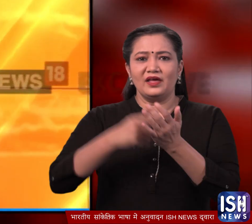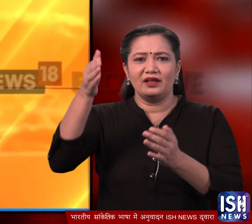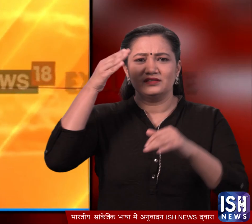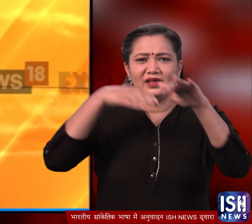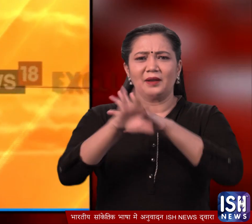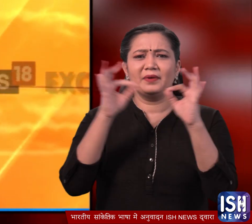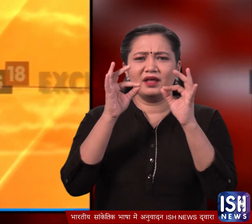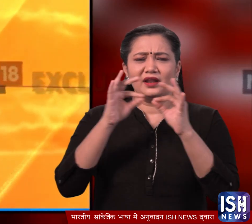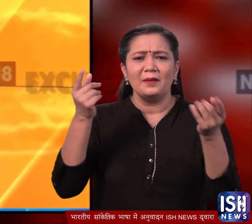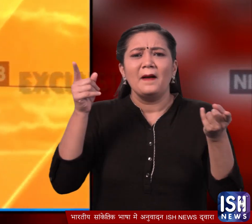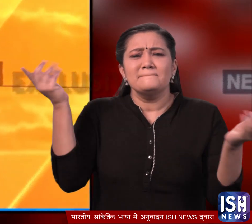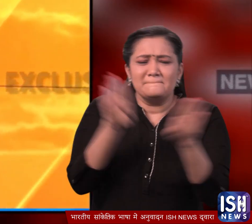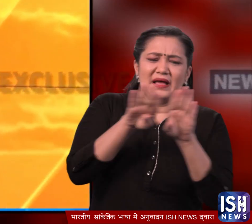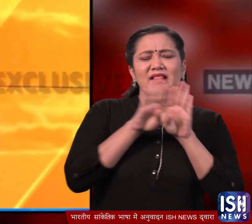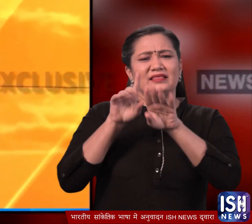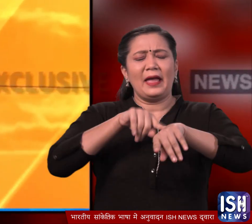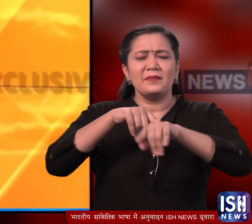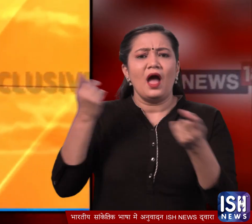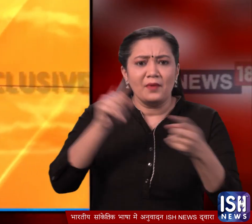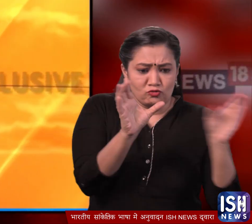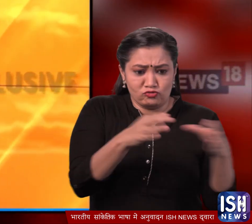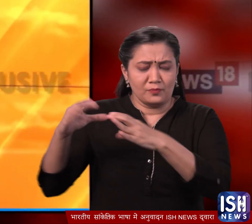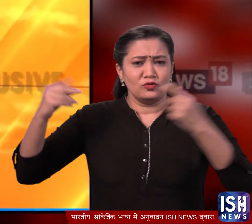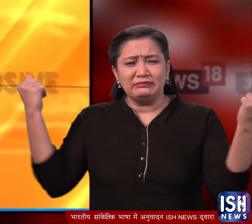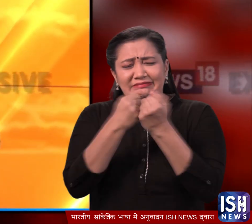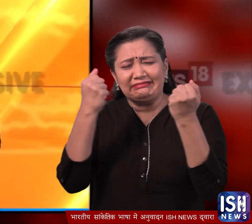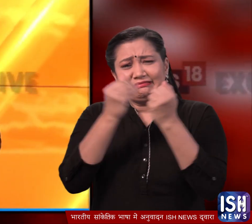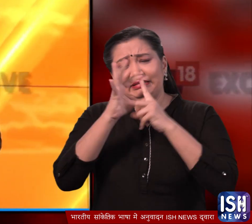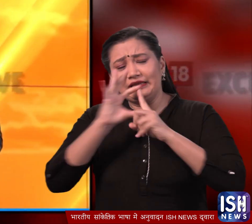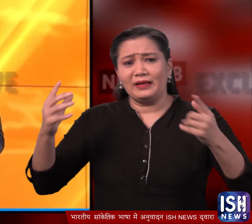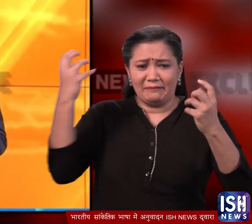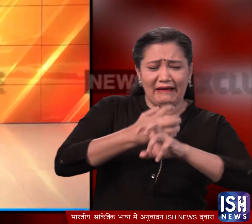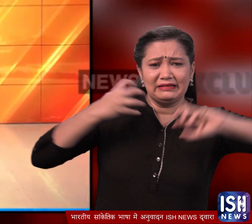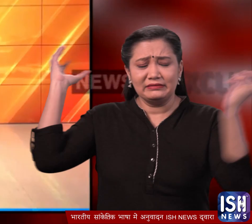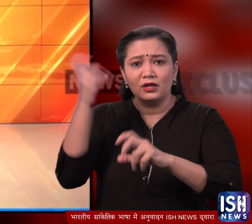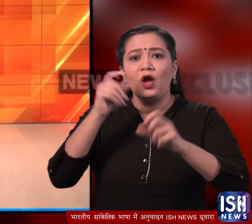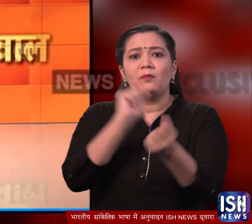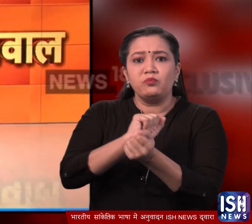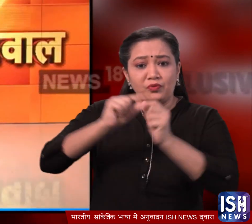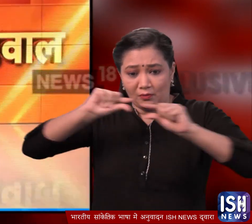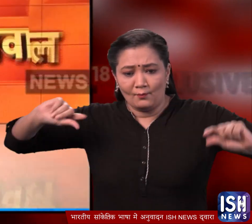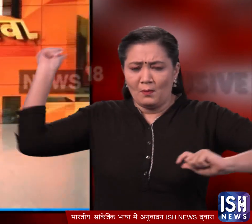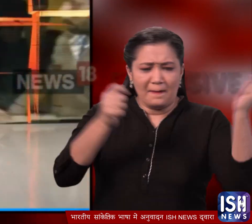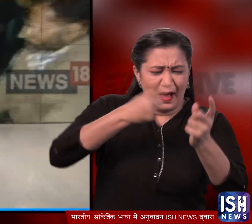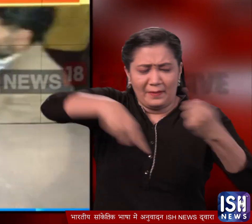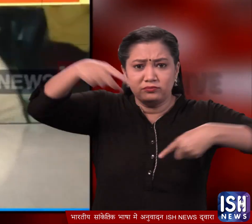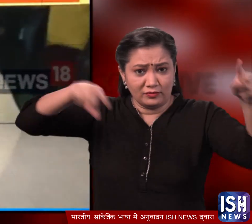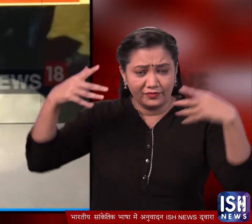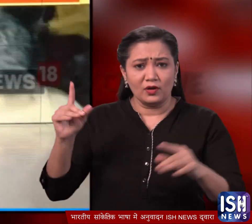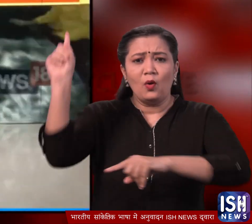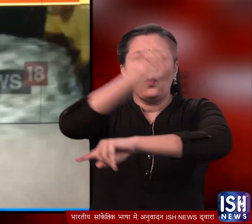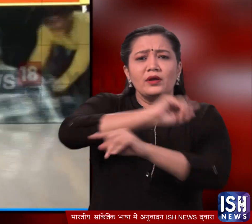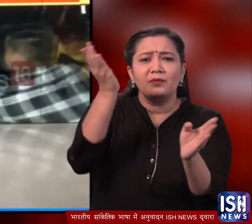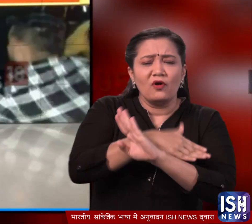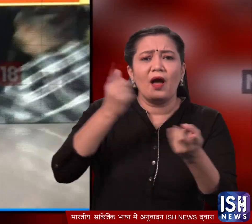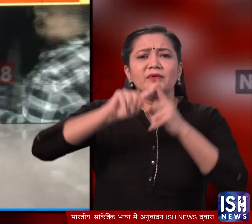राजस्थान के बीकानेर में बंद के दौरान दो गुटों के बीच जमकर पथराव हुआ, जिसके बाद हालात संभालने के लिए पुलिस को लाठीचार्ज करना पड़ा। एक रोज पहले वहां